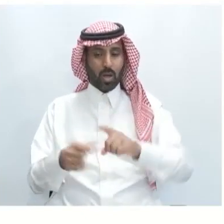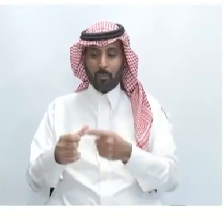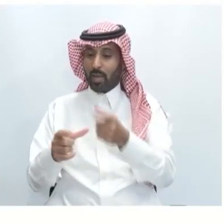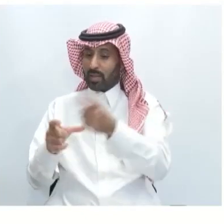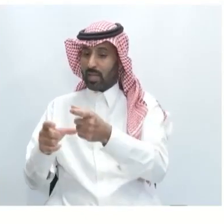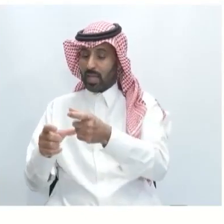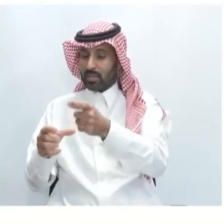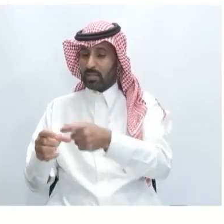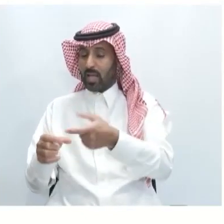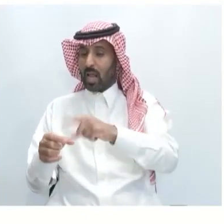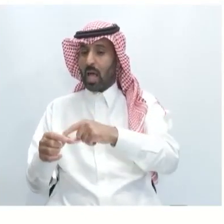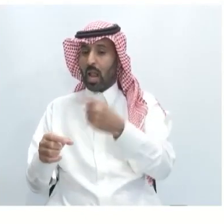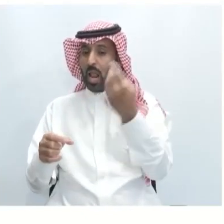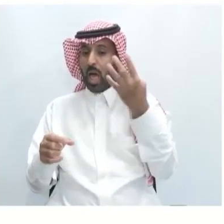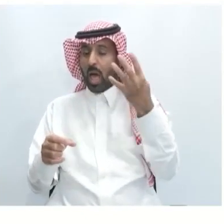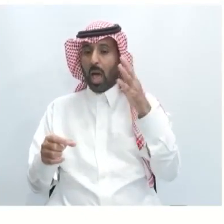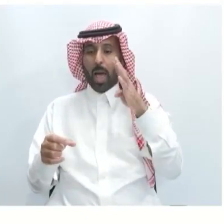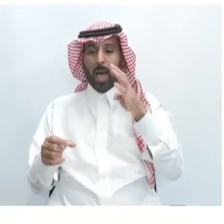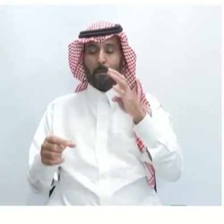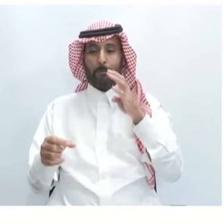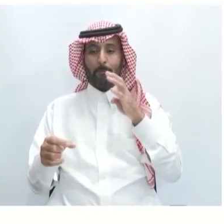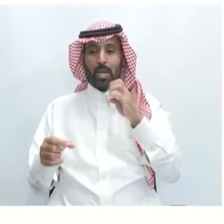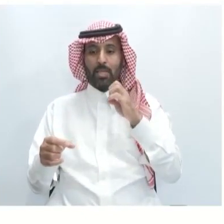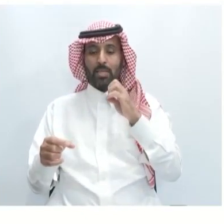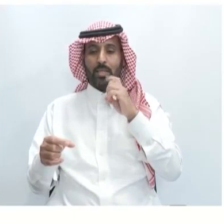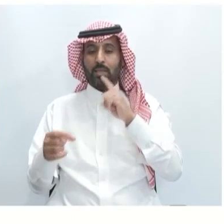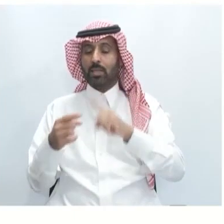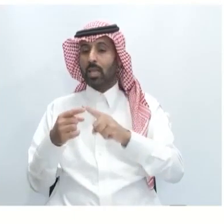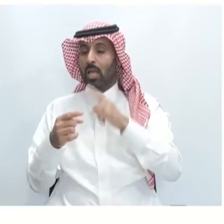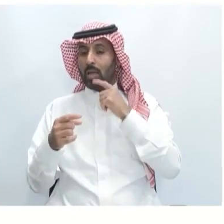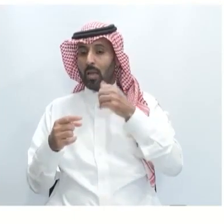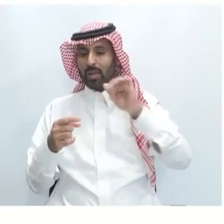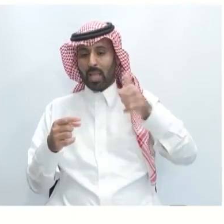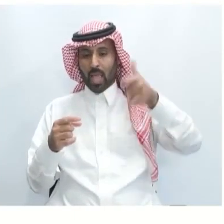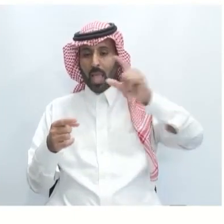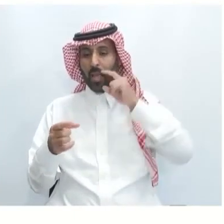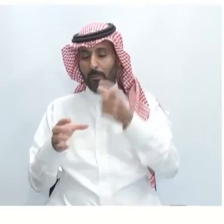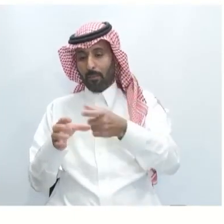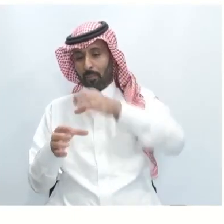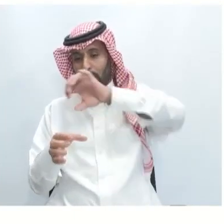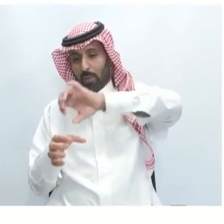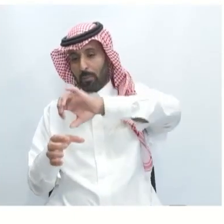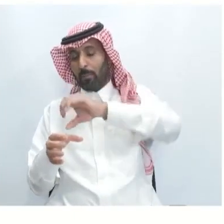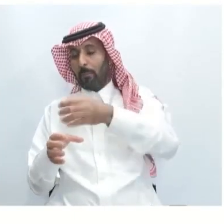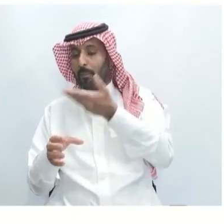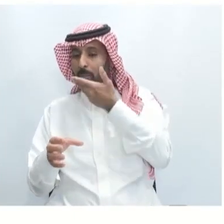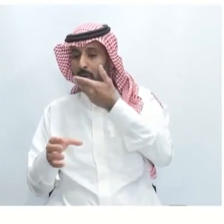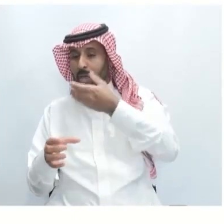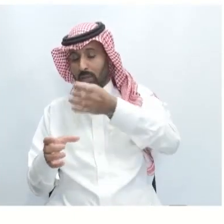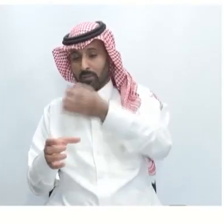سعتها 400 ملي بالماء الى ثلثها وضعها على سخان كهربائي وسخنها حتى الغليان اذا كاس